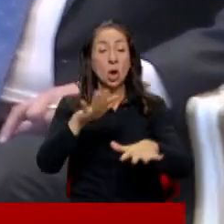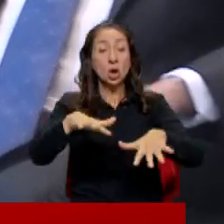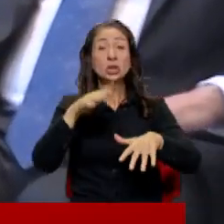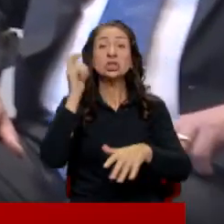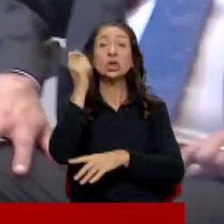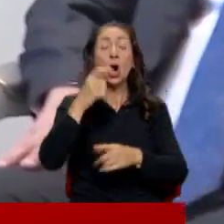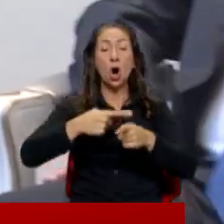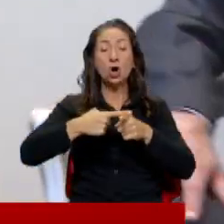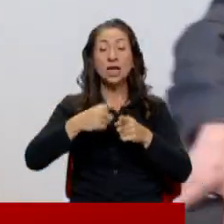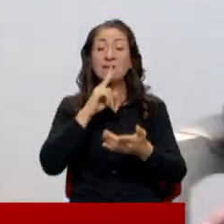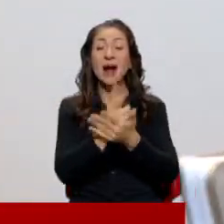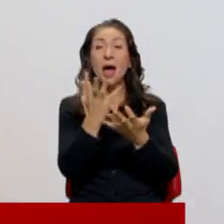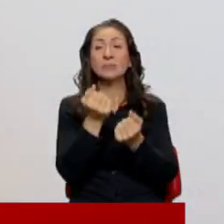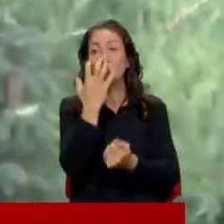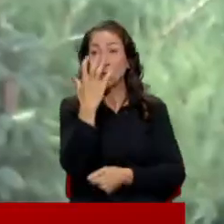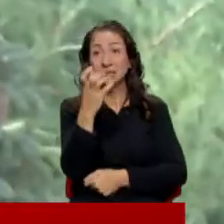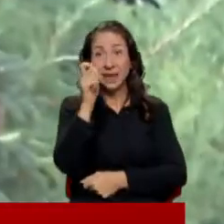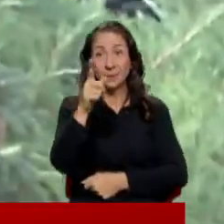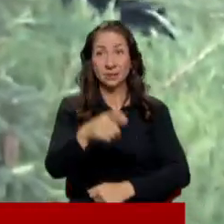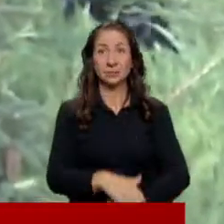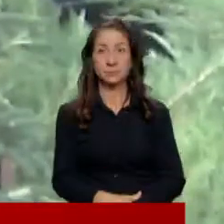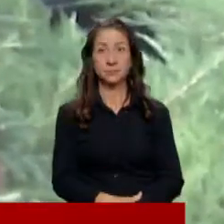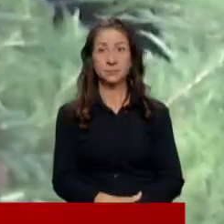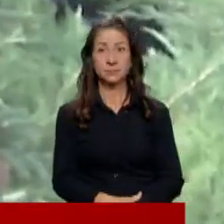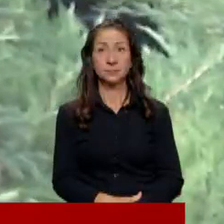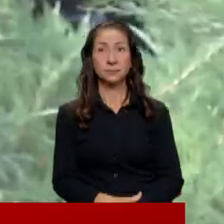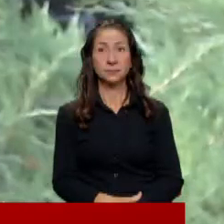sloganının da ortak belirlenmesi önerisini yaptı.